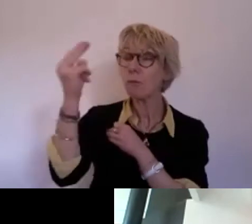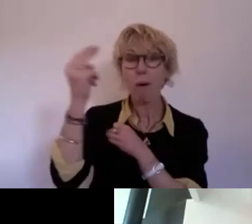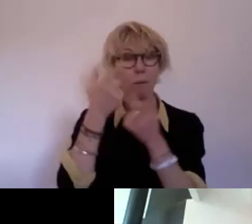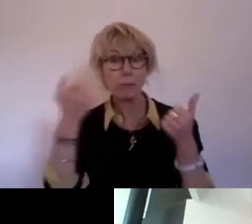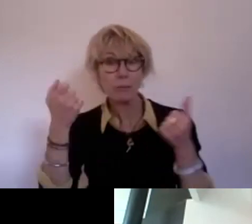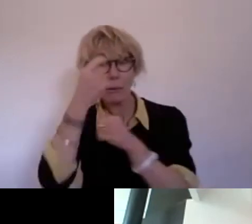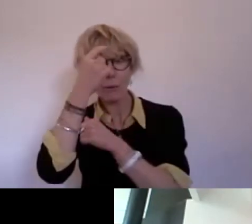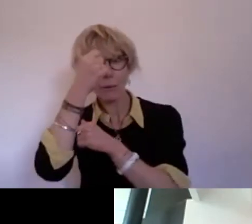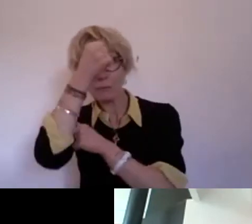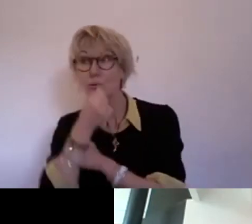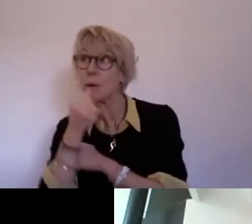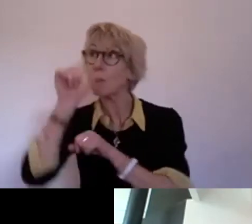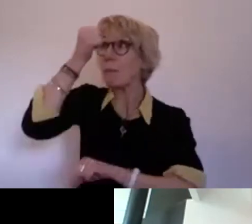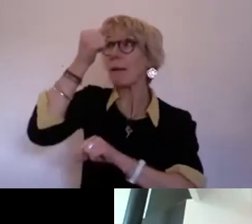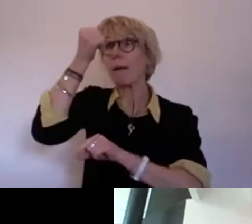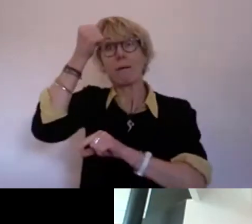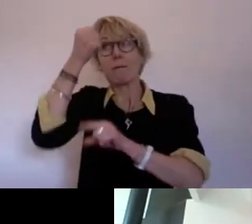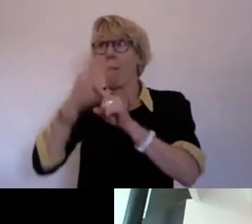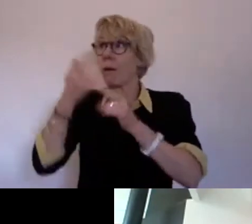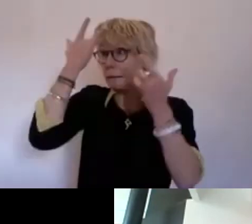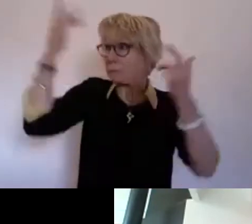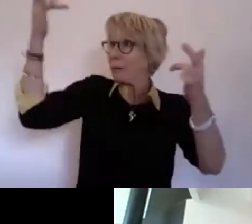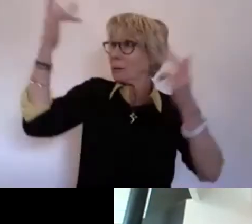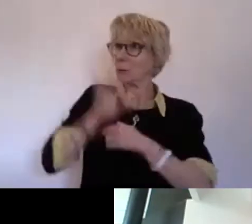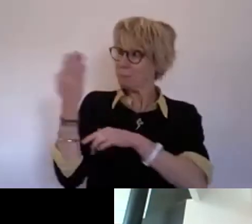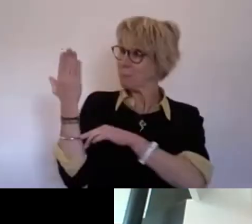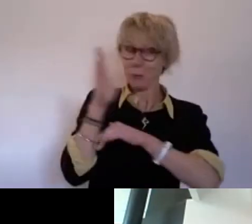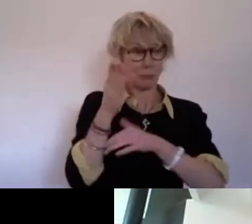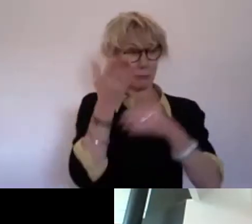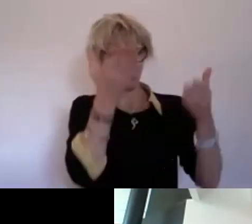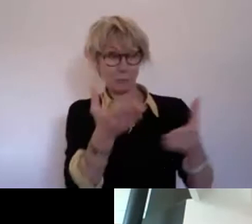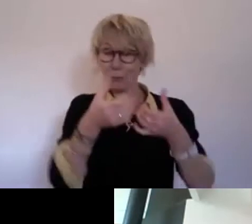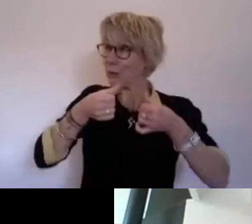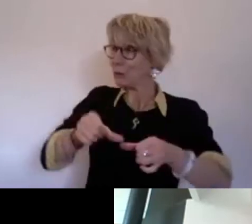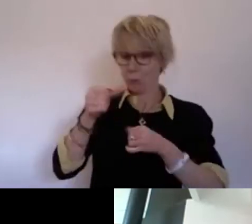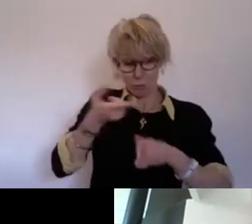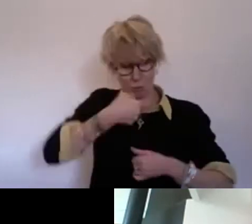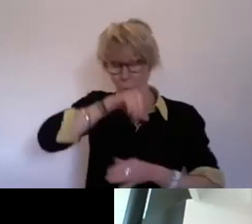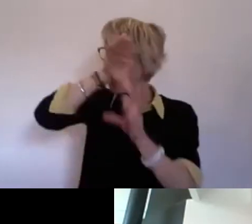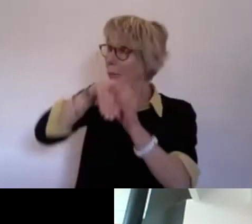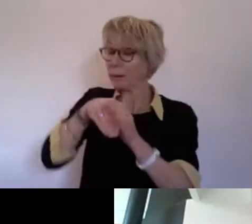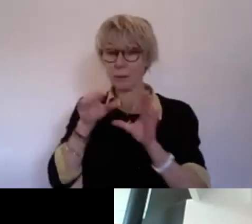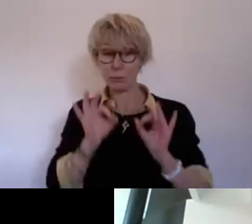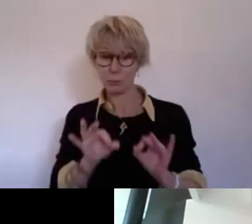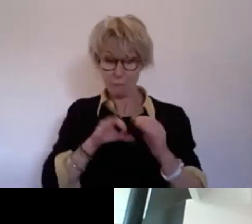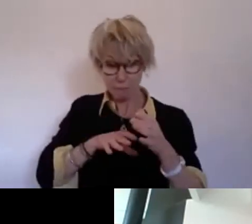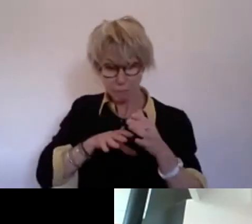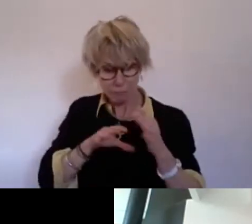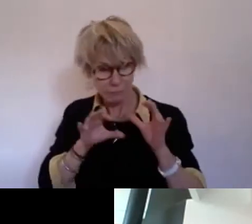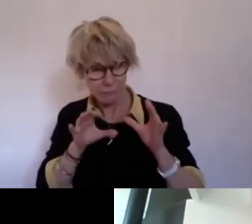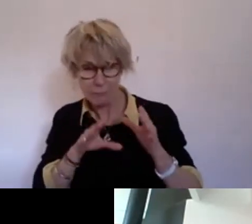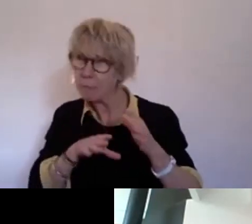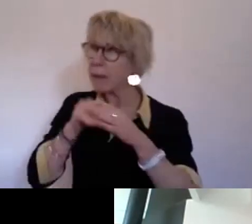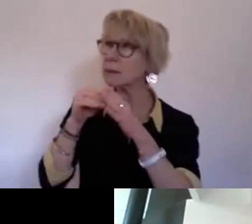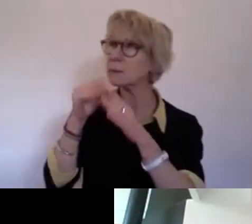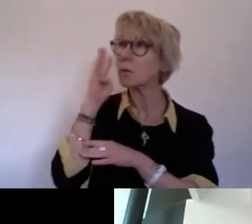musées. Alors, c'était une première expérience pour les résidents et pour nous. Donc, on a participé à plusieurs